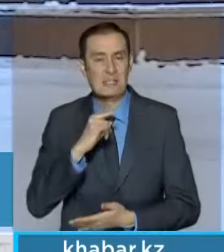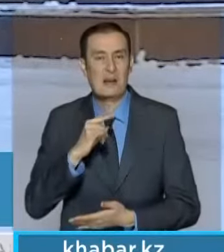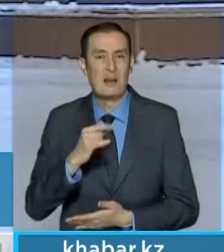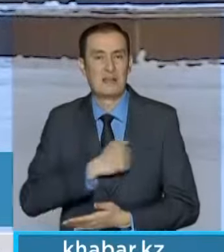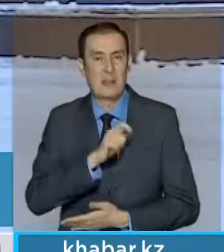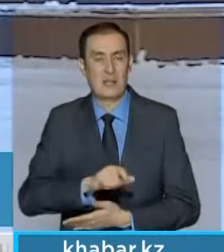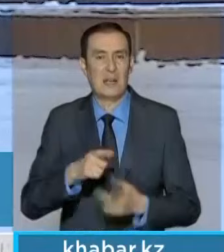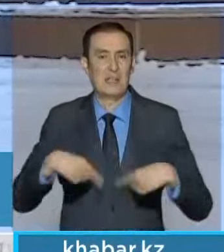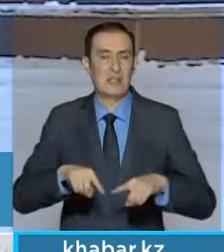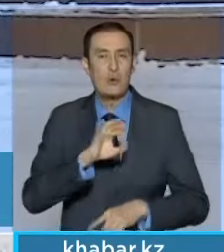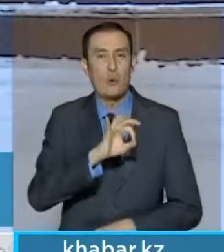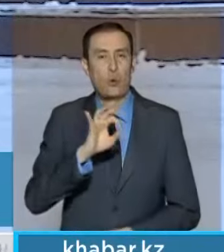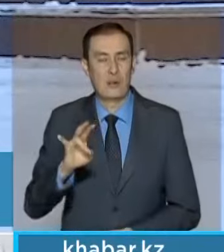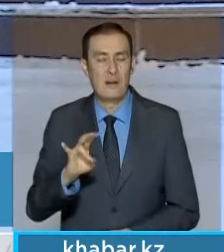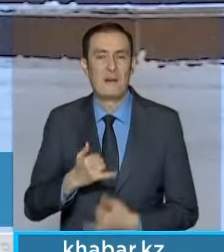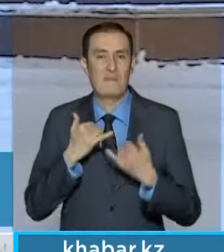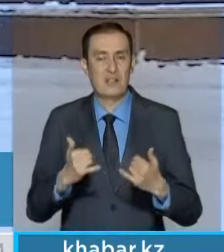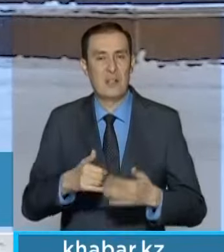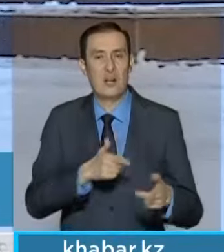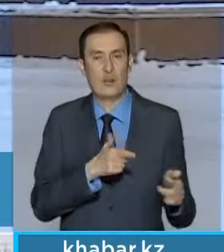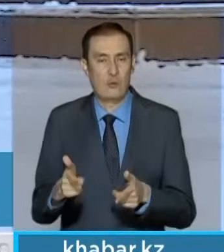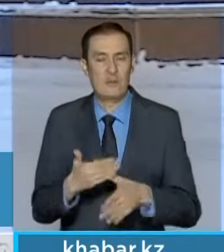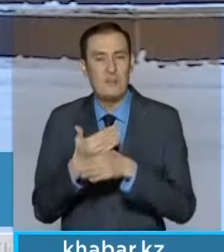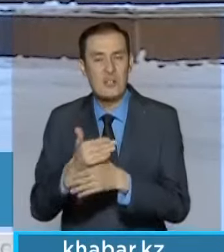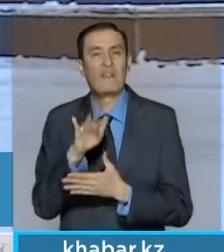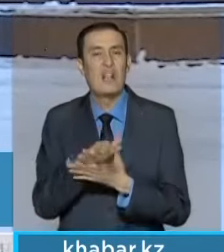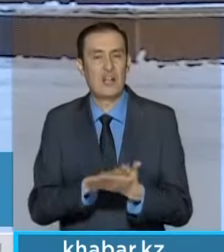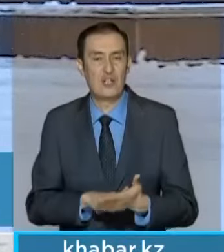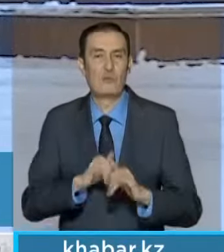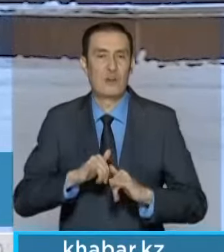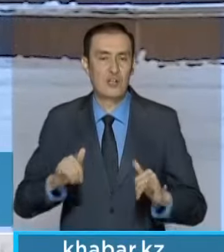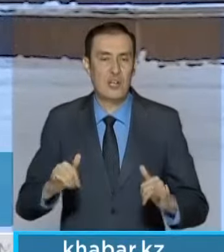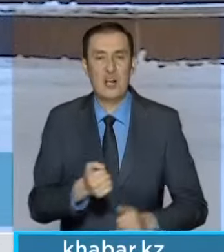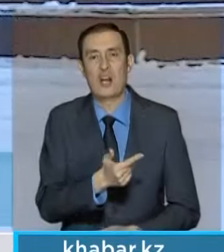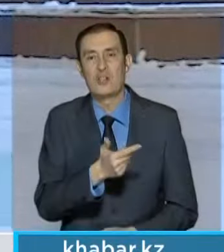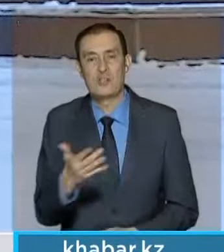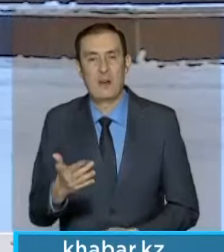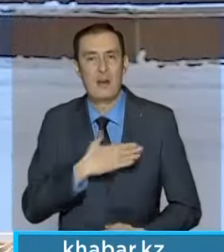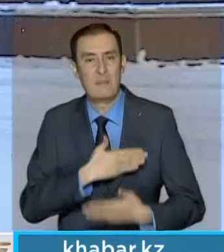касок», Организация Объединенных Наций выразила готовность поддержать в дальнейшем увеличение